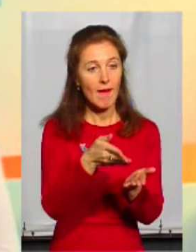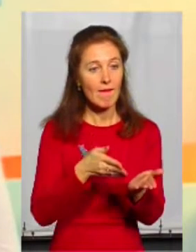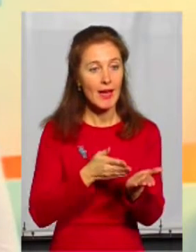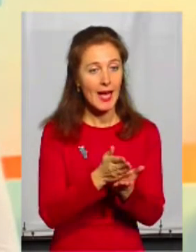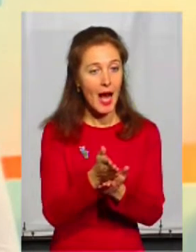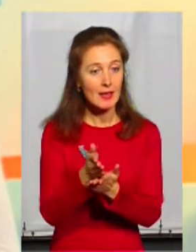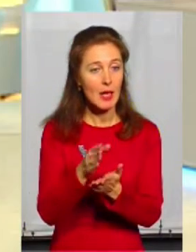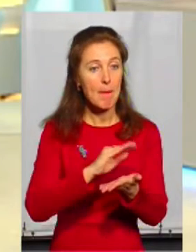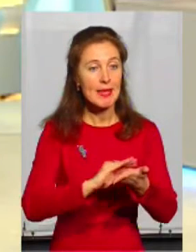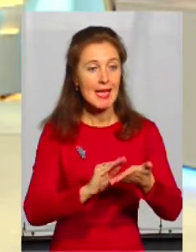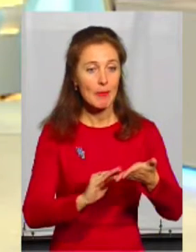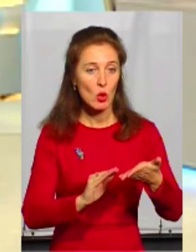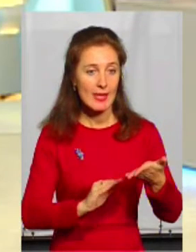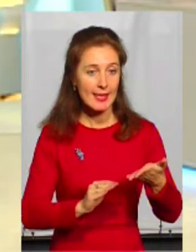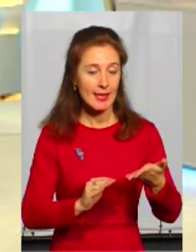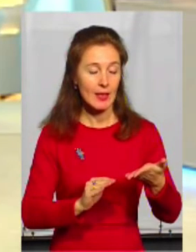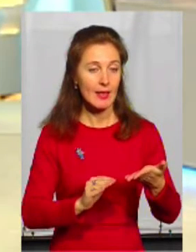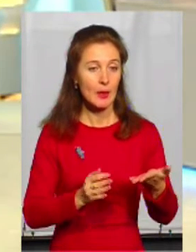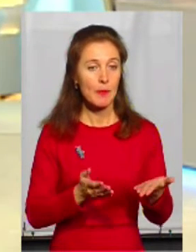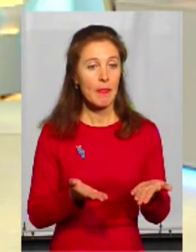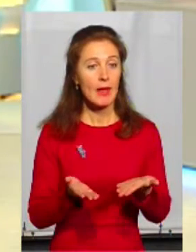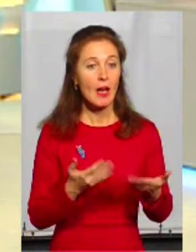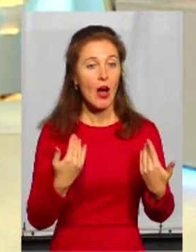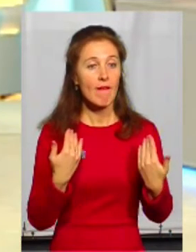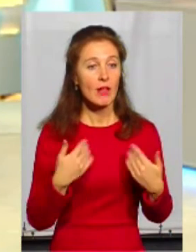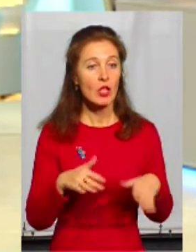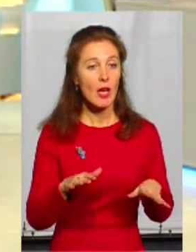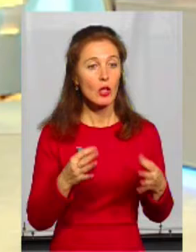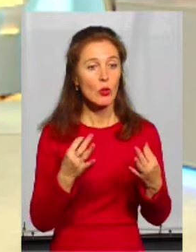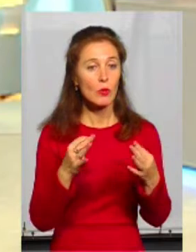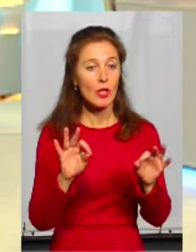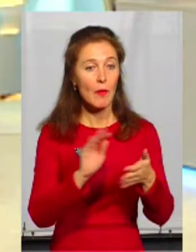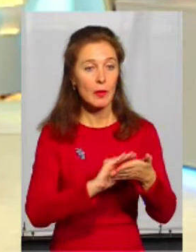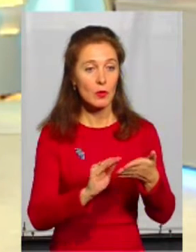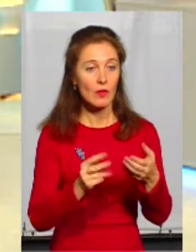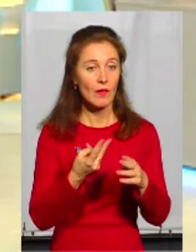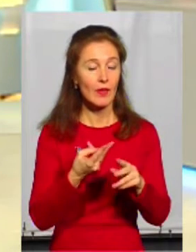писемності. Тобто ось ця варіативність, яка вже допускається в правописі